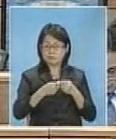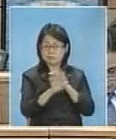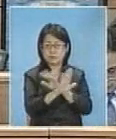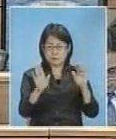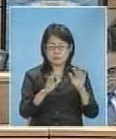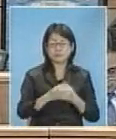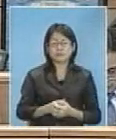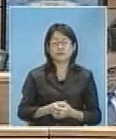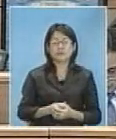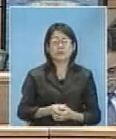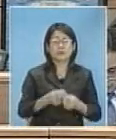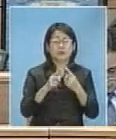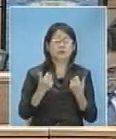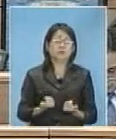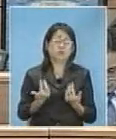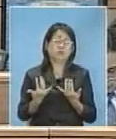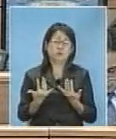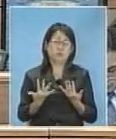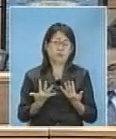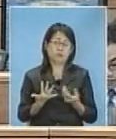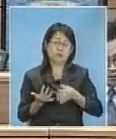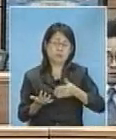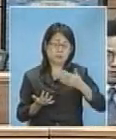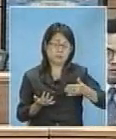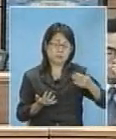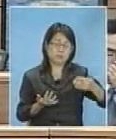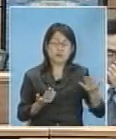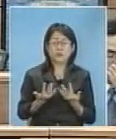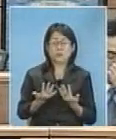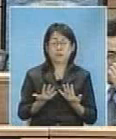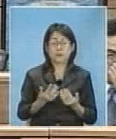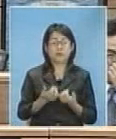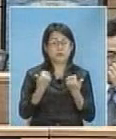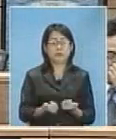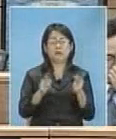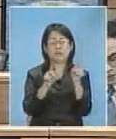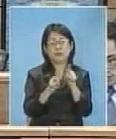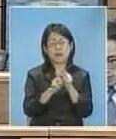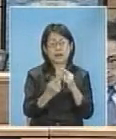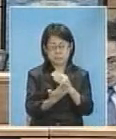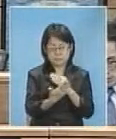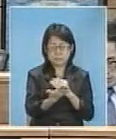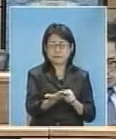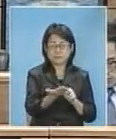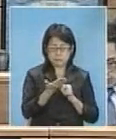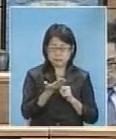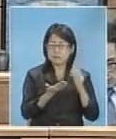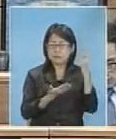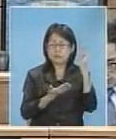ทีแต่จนถึงวันวินิจฉัยและจนถึงวันนี้ก็ยังไม่มีข้อมูลเพิ่มเติมจากทางรัฐบาลใด